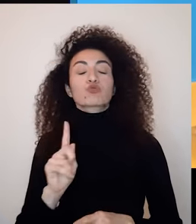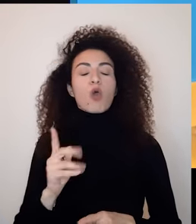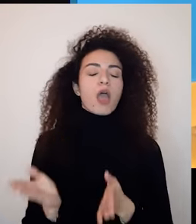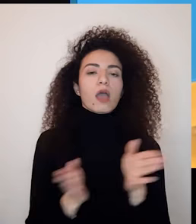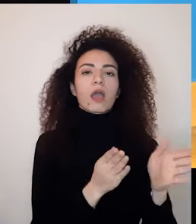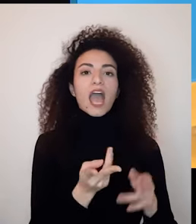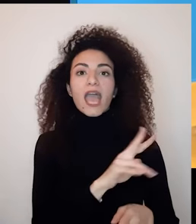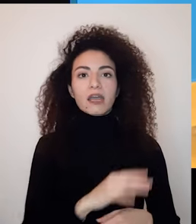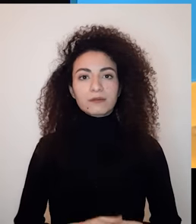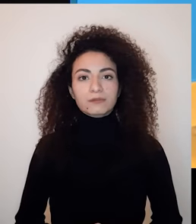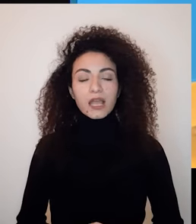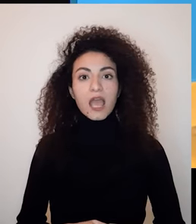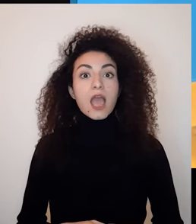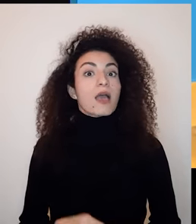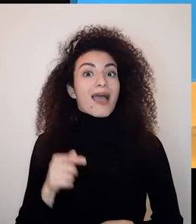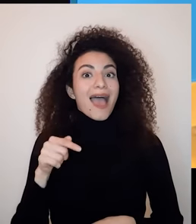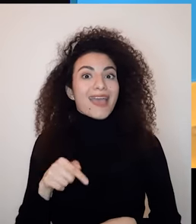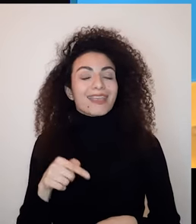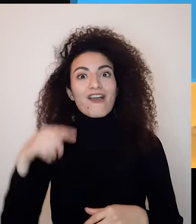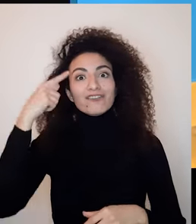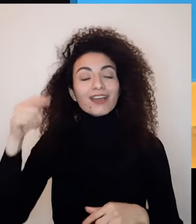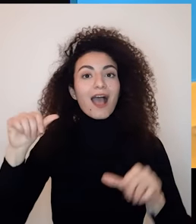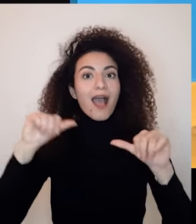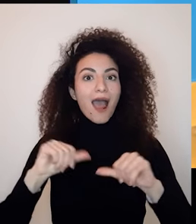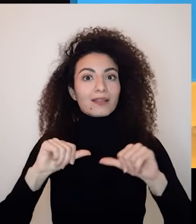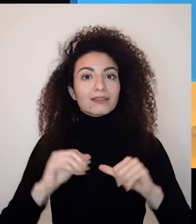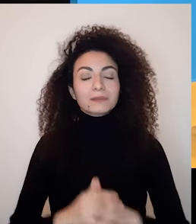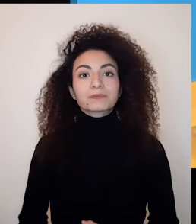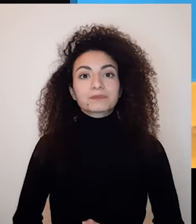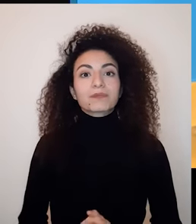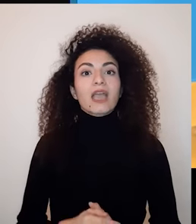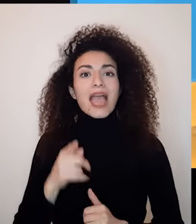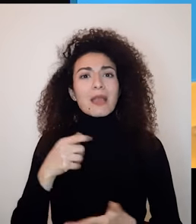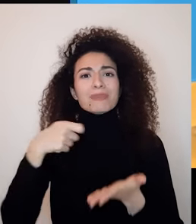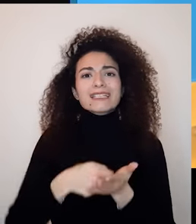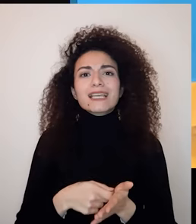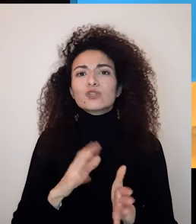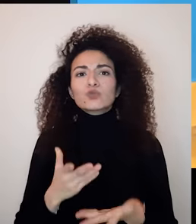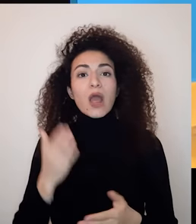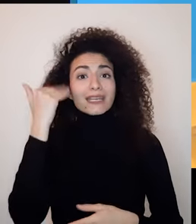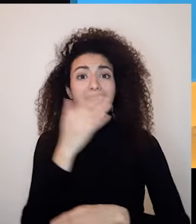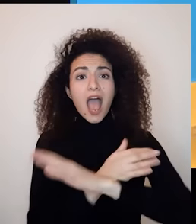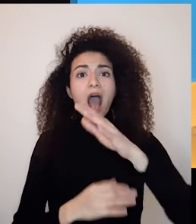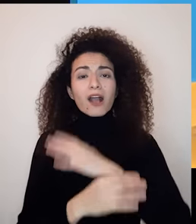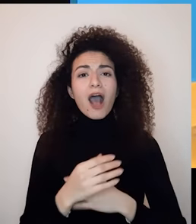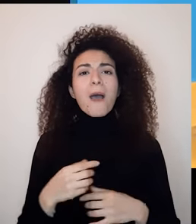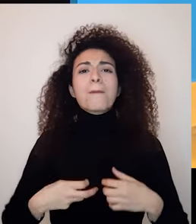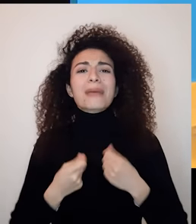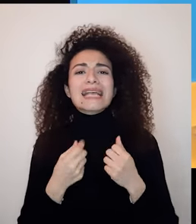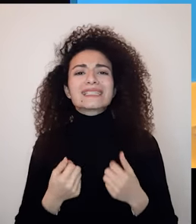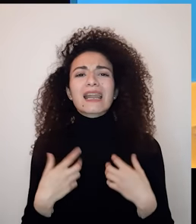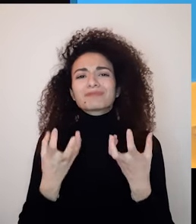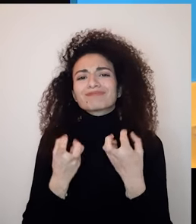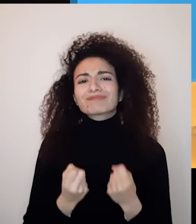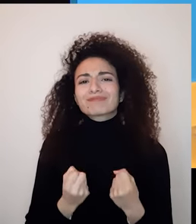كون المرأة ذات الإعاقة ستواجه بالتالي مشاكل وتحديات بتكبر حياتها وبتجعلها شخص بائس ما بيملك إمكانية